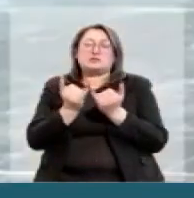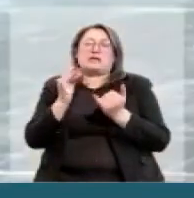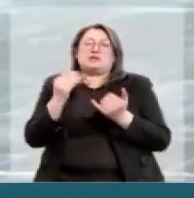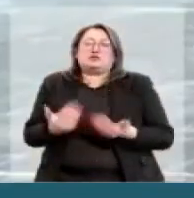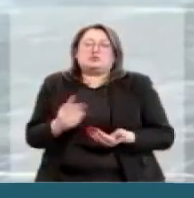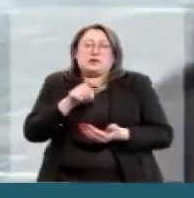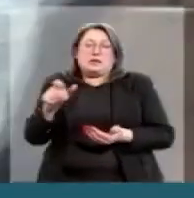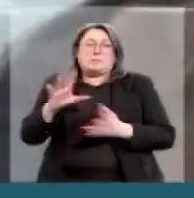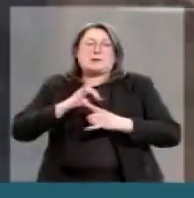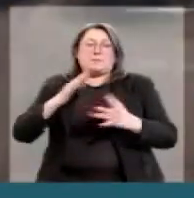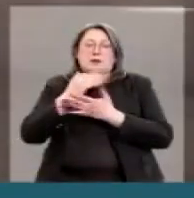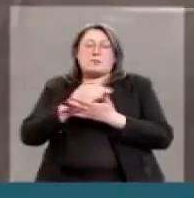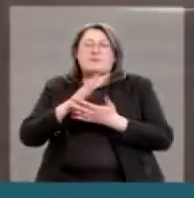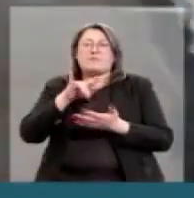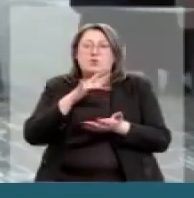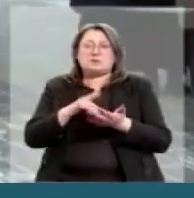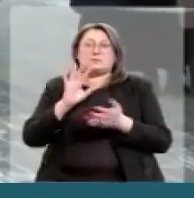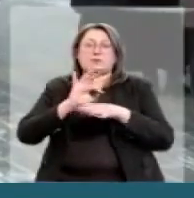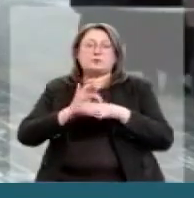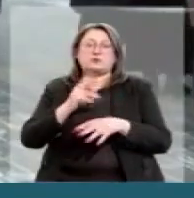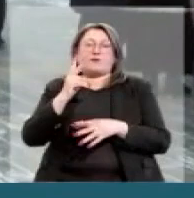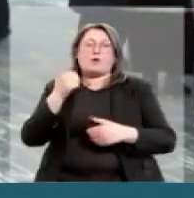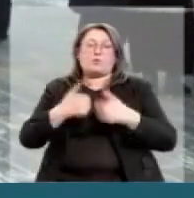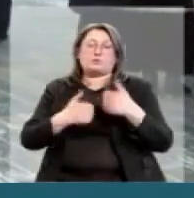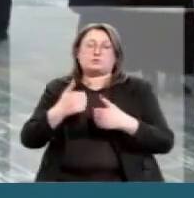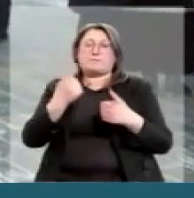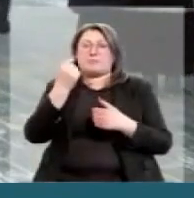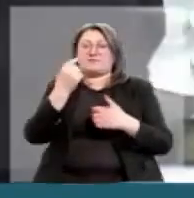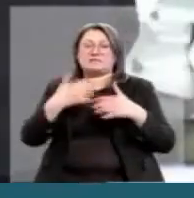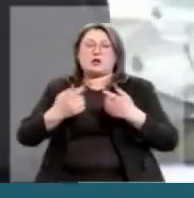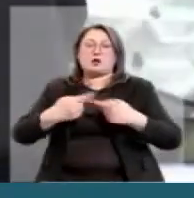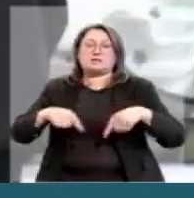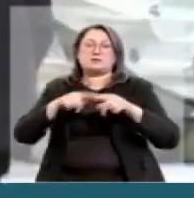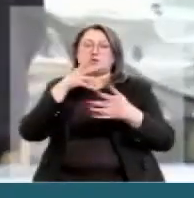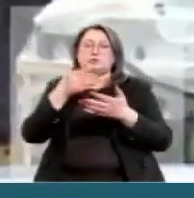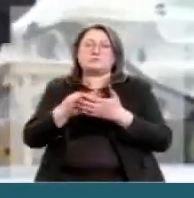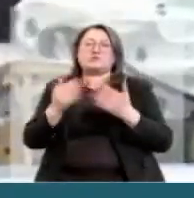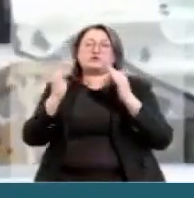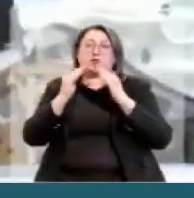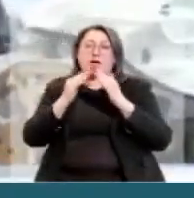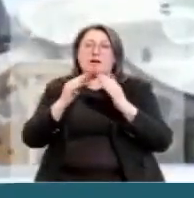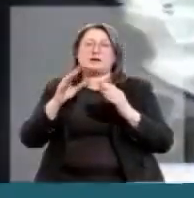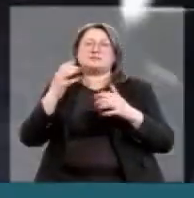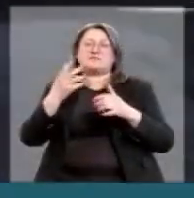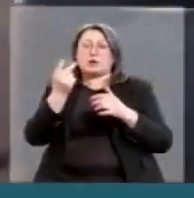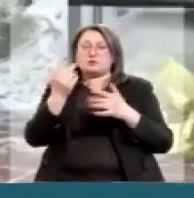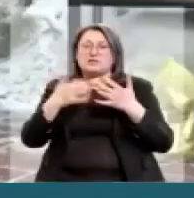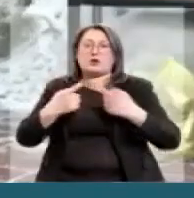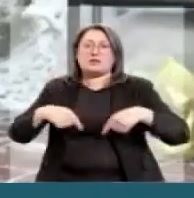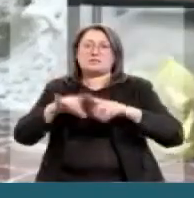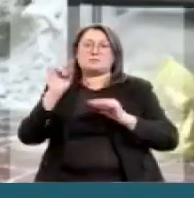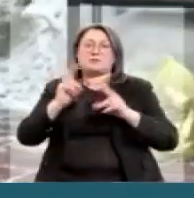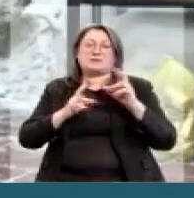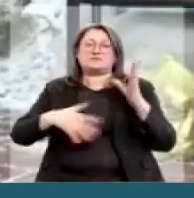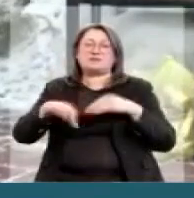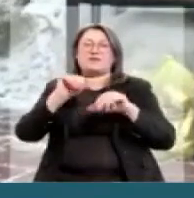центра. В рамках праздничной программы в областном центре пройдут два конкурса. Первый – среди организаций собственников жилья. Второй – среди организаций и